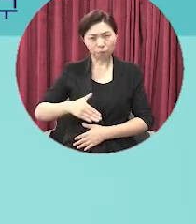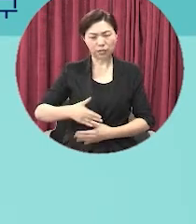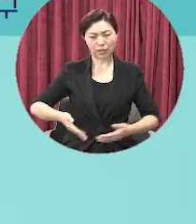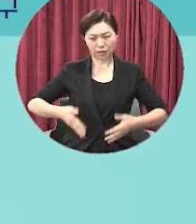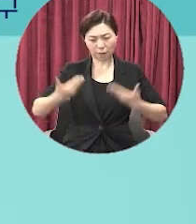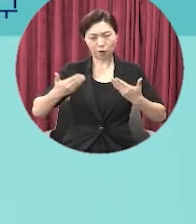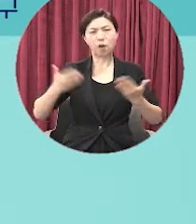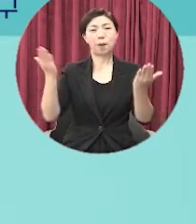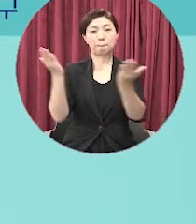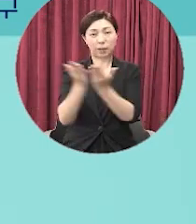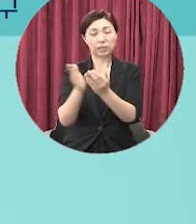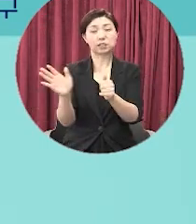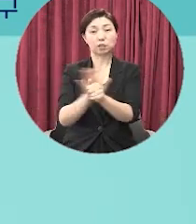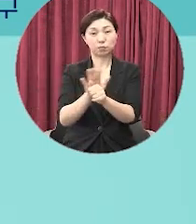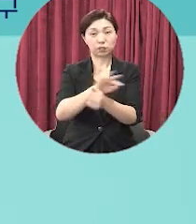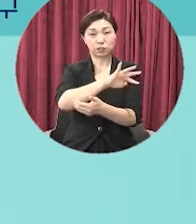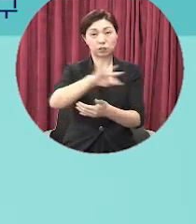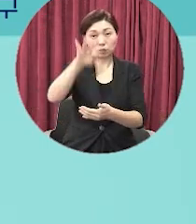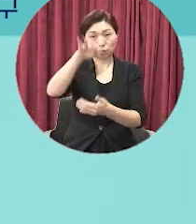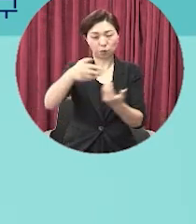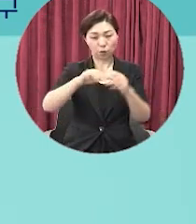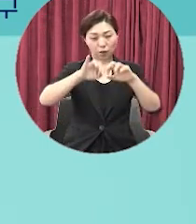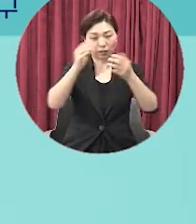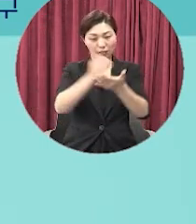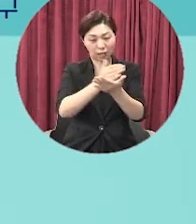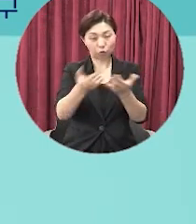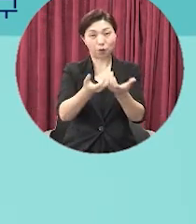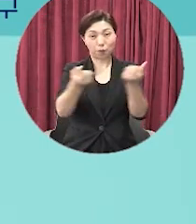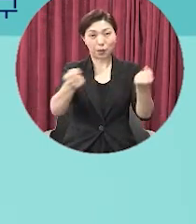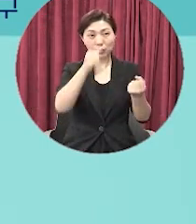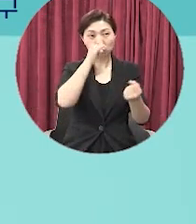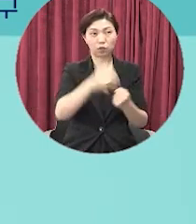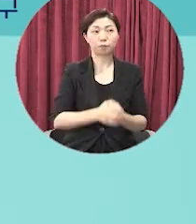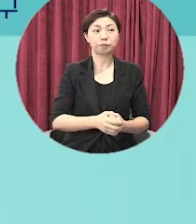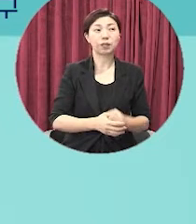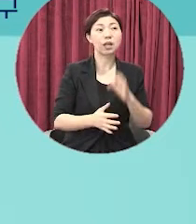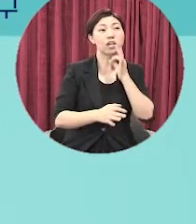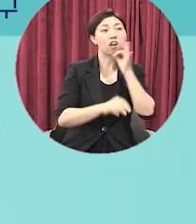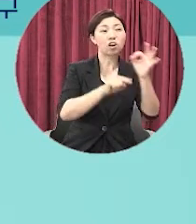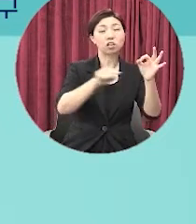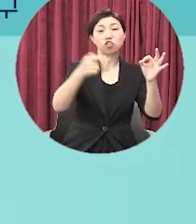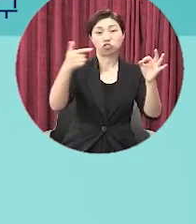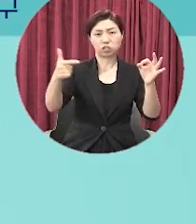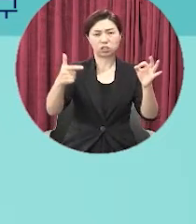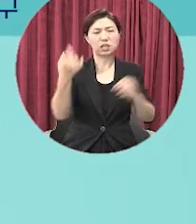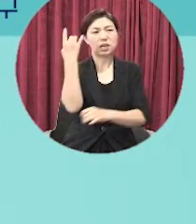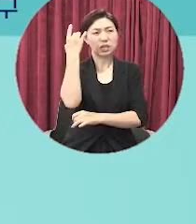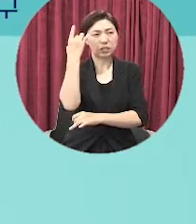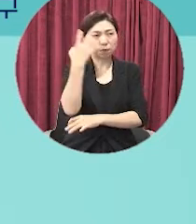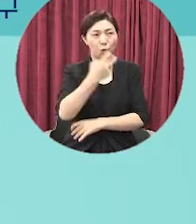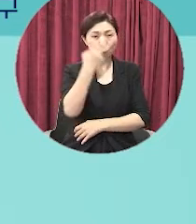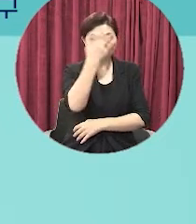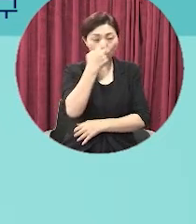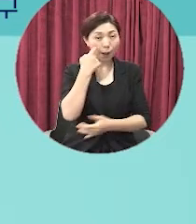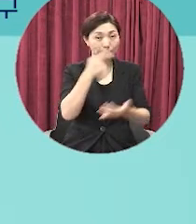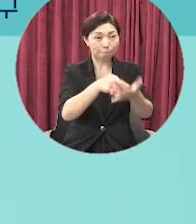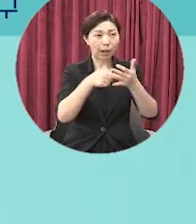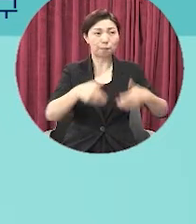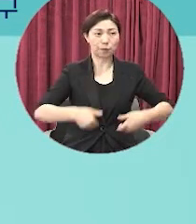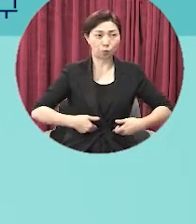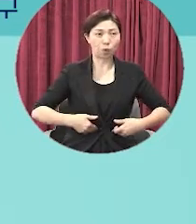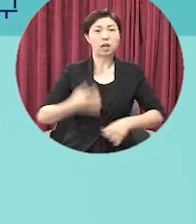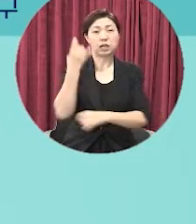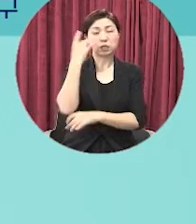보았습니다 0에서 6세 미만 에서는 우선 조기 진단과 조기 치료가 필요하고 또 기본적인 건강검진 실트 의 발달 운동